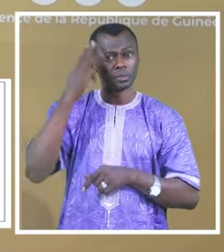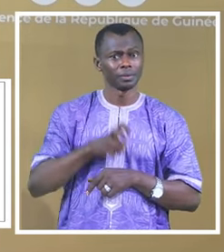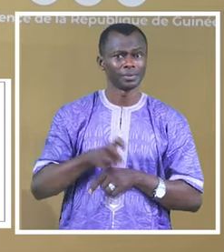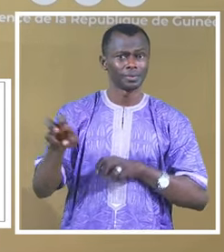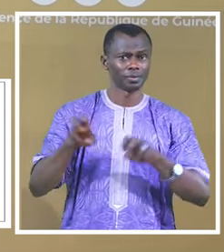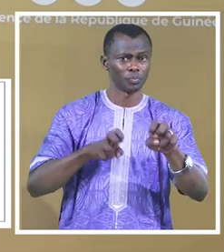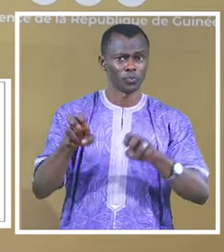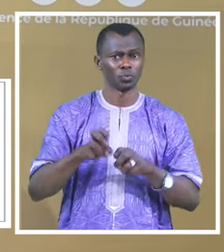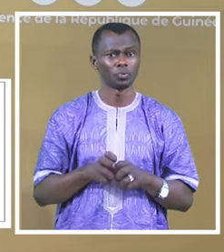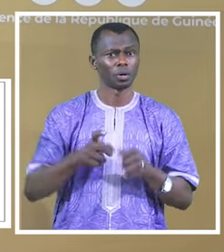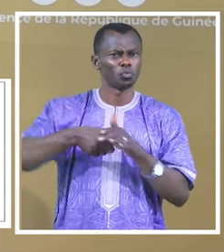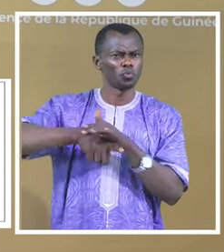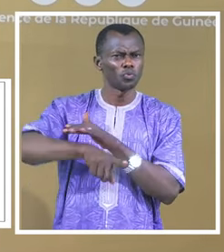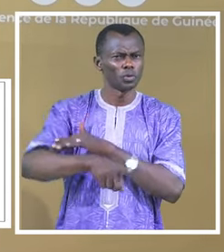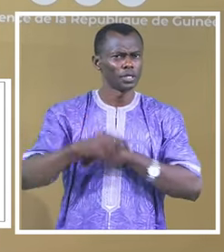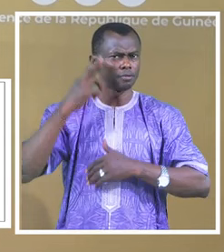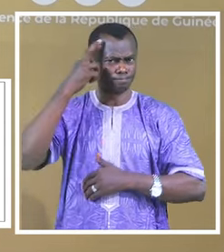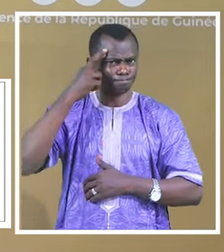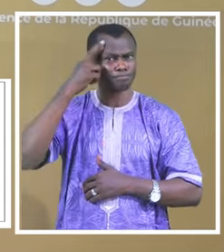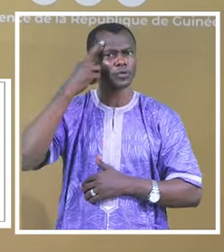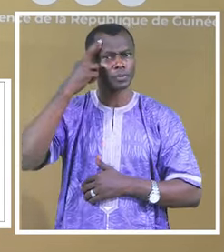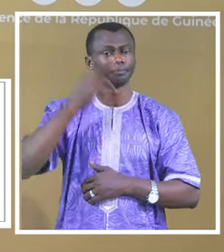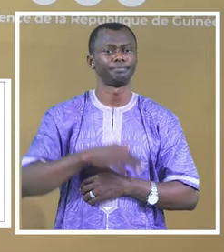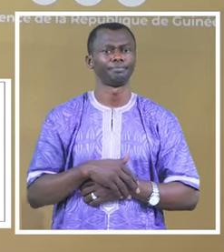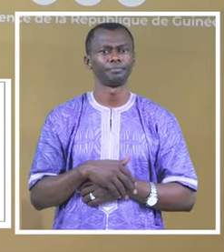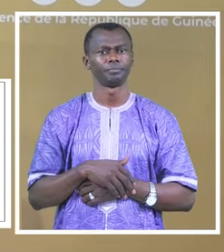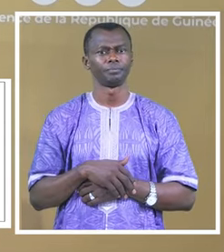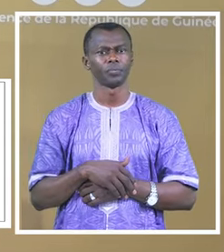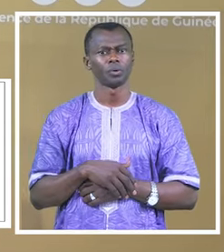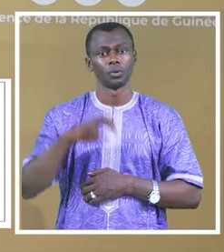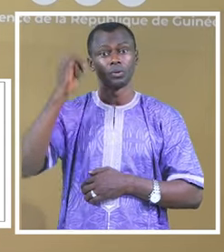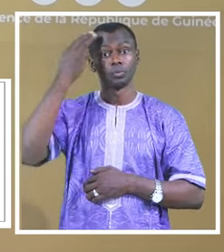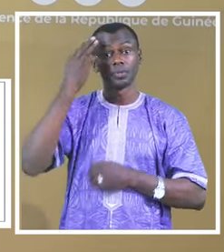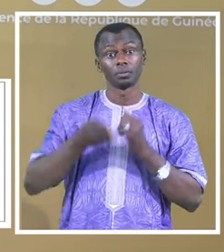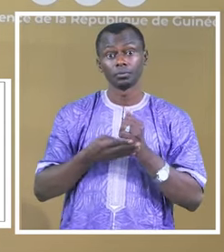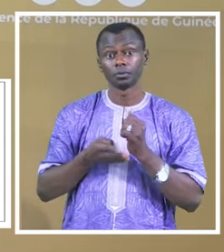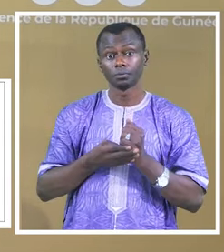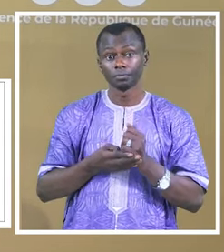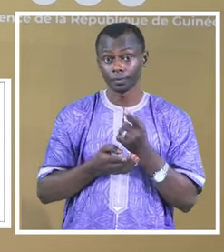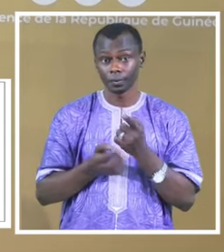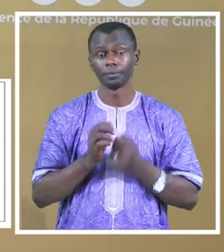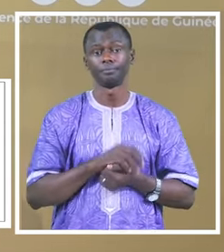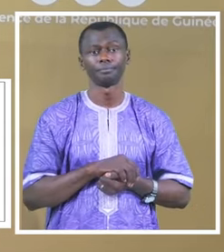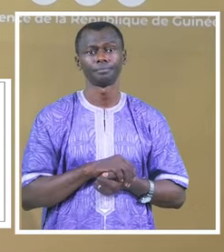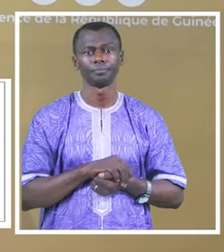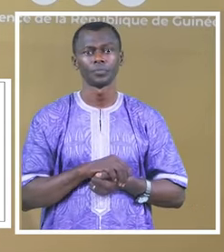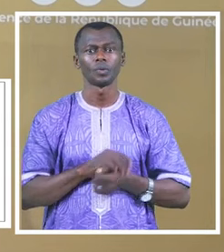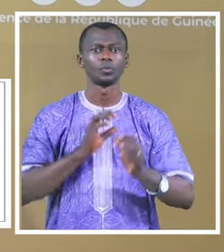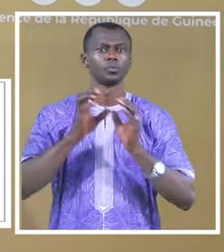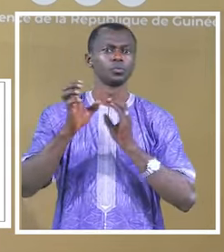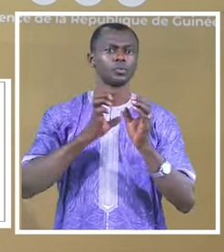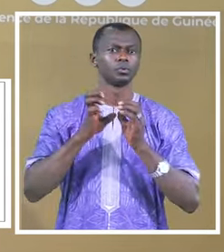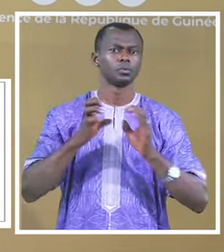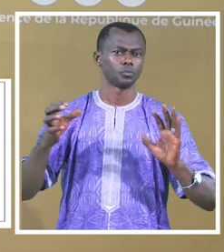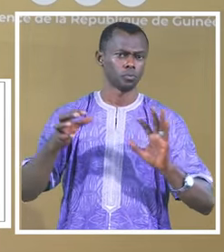Les recommandations concernant le ministère du Budget, communication relative à la présentation du projet de loi de finances